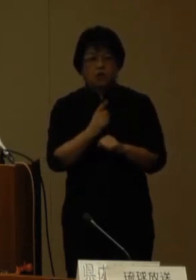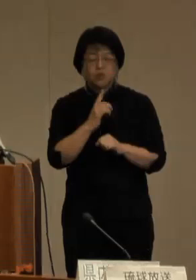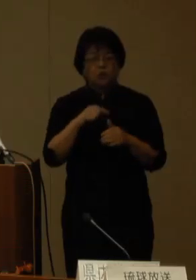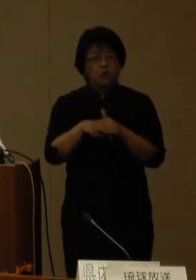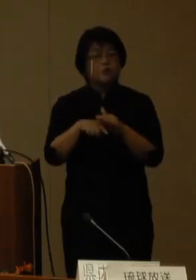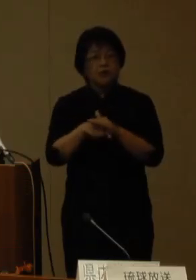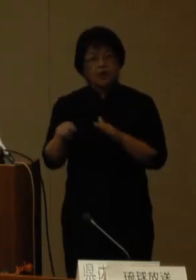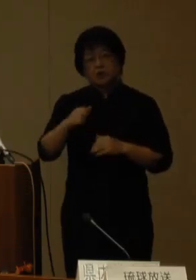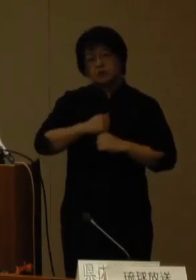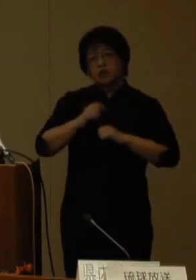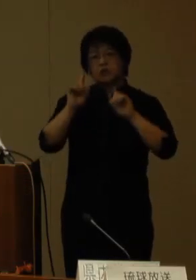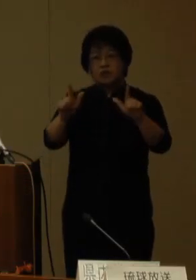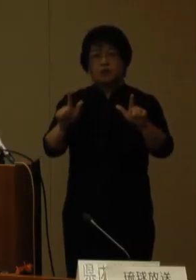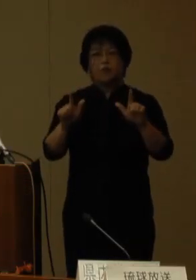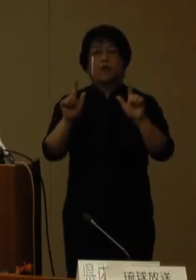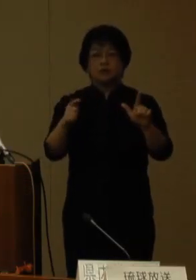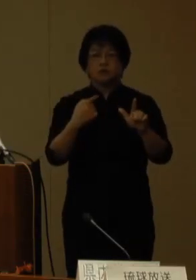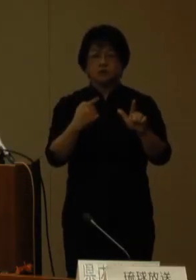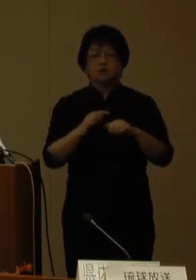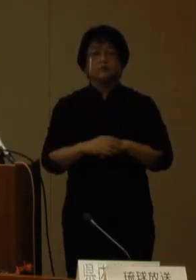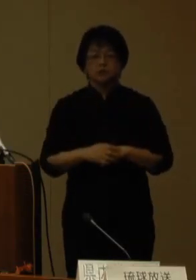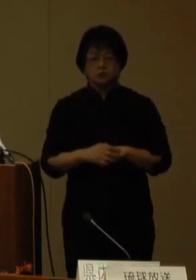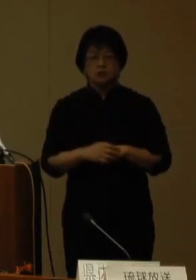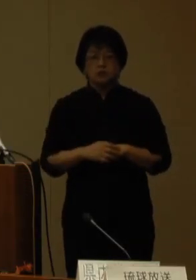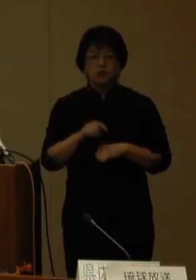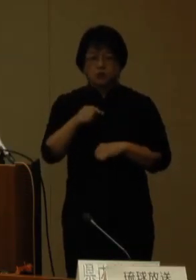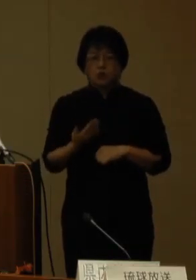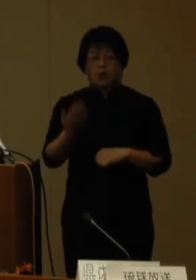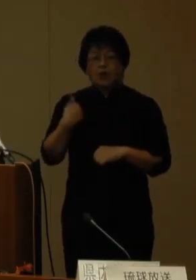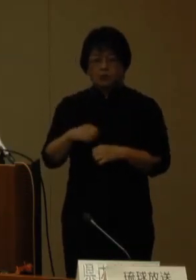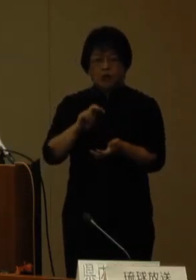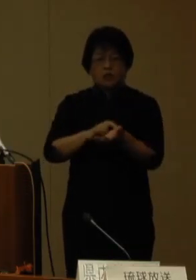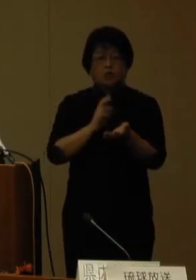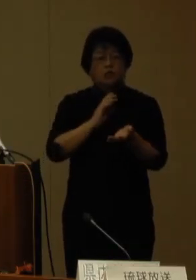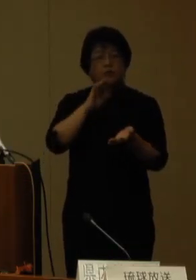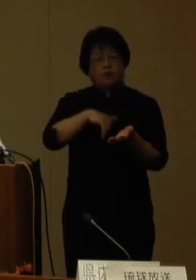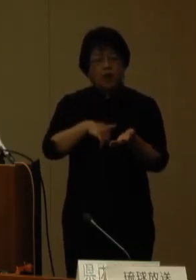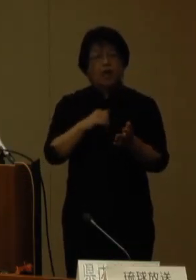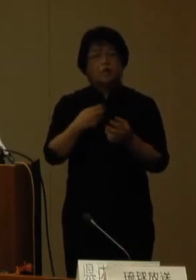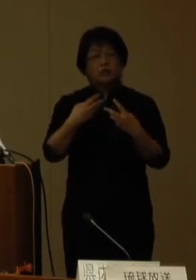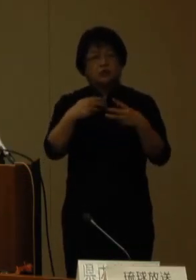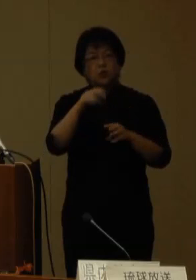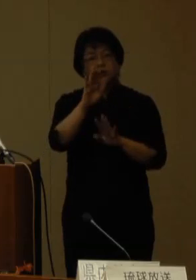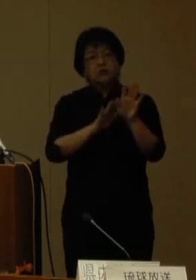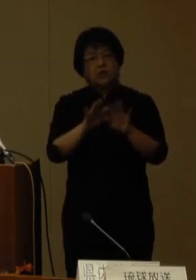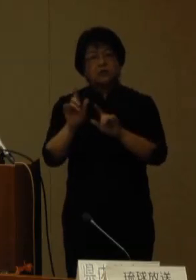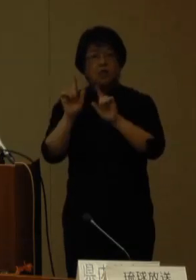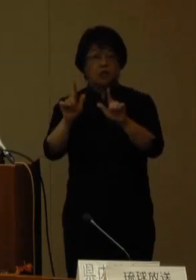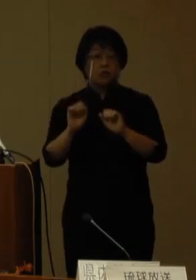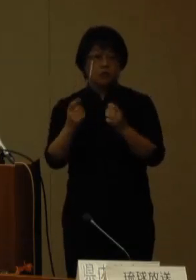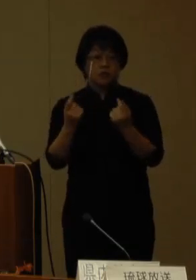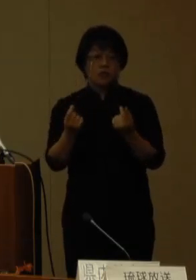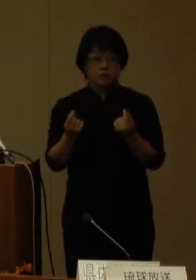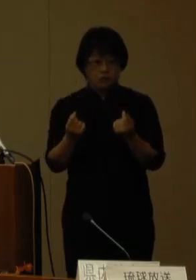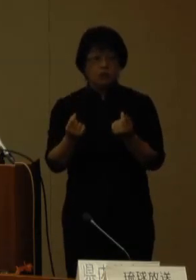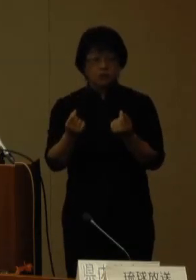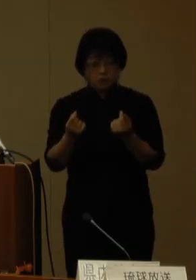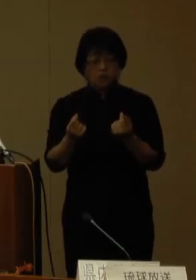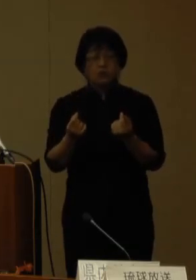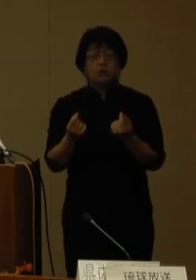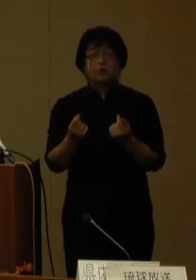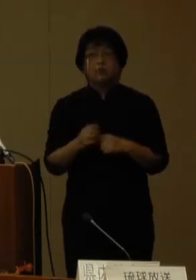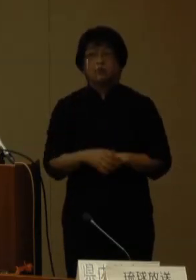態宣言、特にその前には医療の非常事態宣言を出さざるを得ないという、そういう状況になってきたということですね。